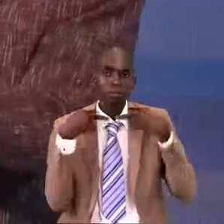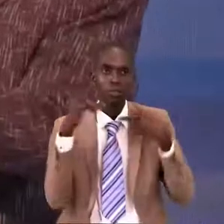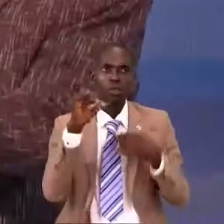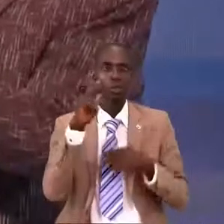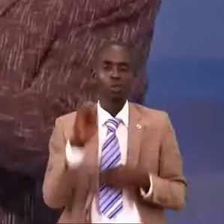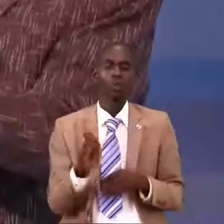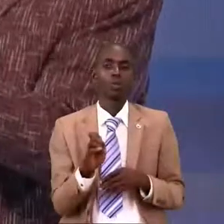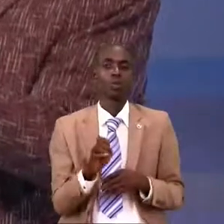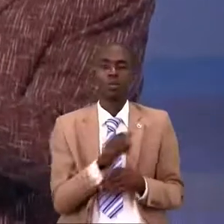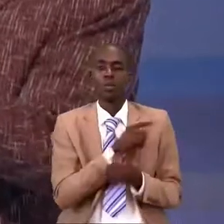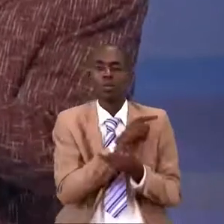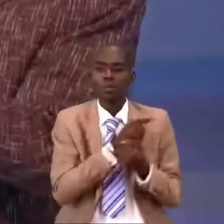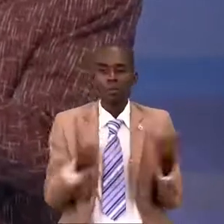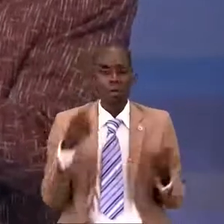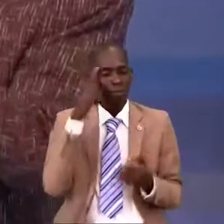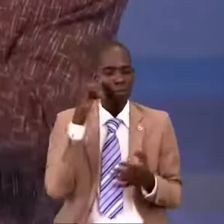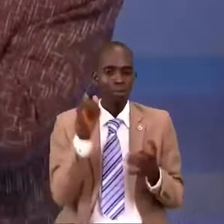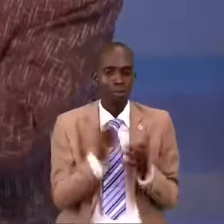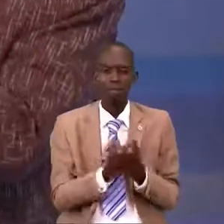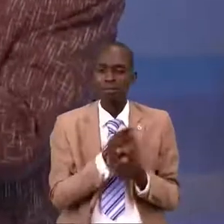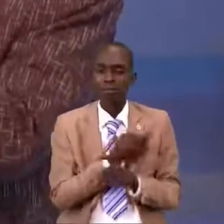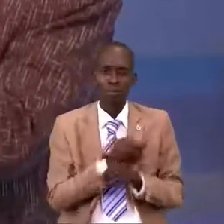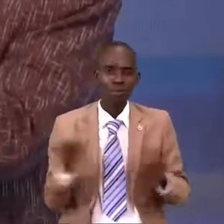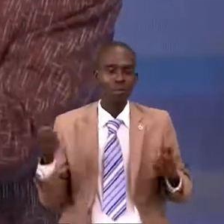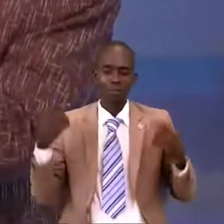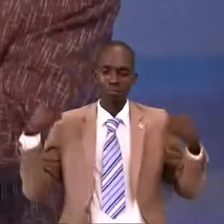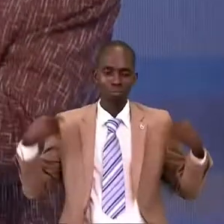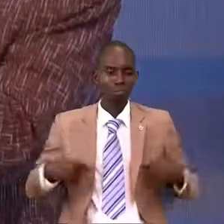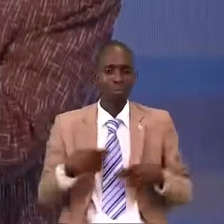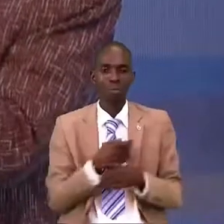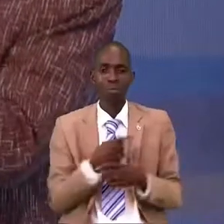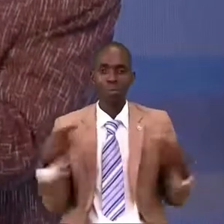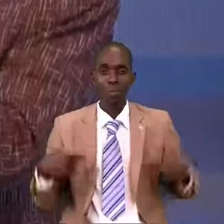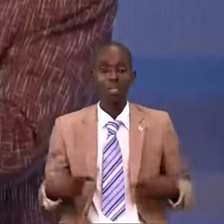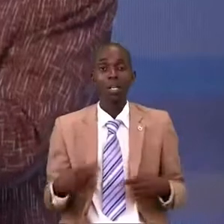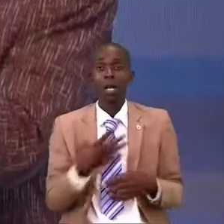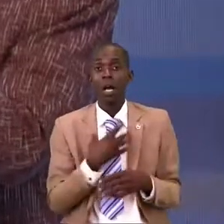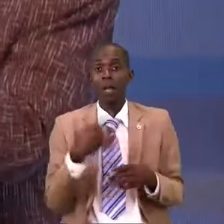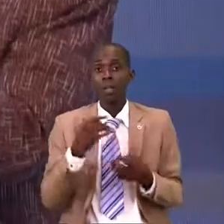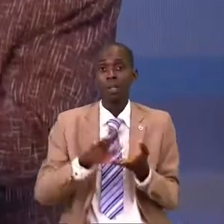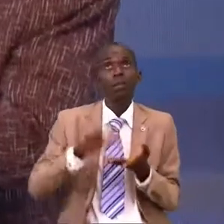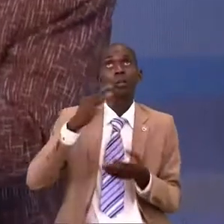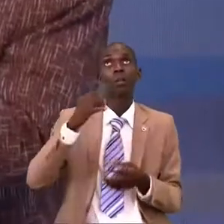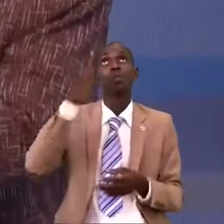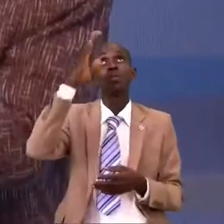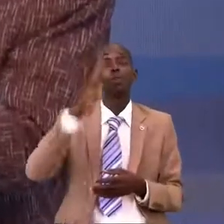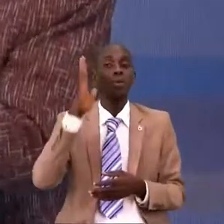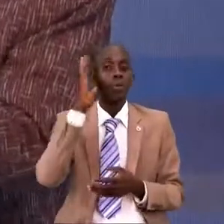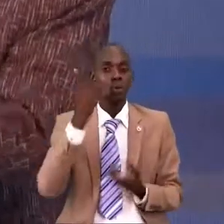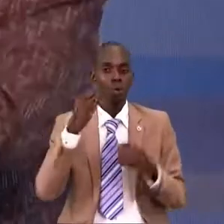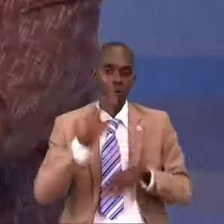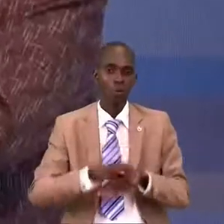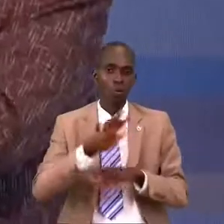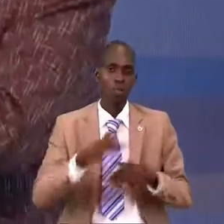Et la gloire de Dieu viendra sur ta vie. La guérison, la délivrance,